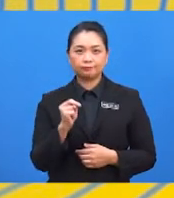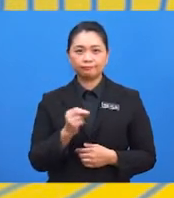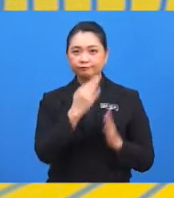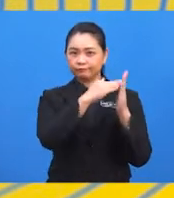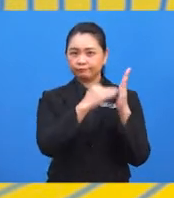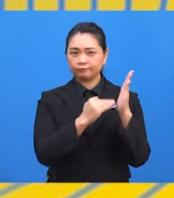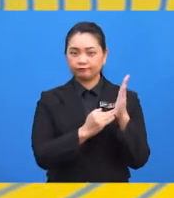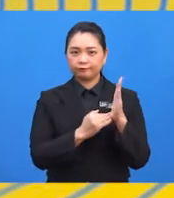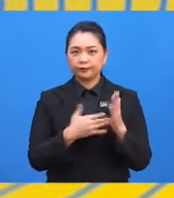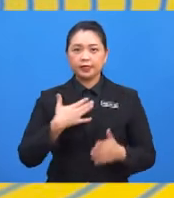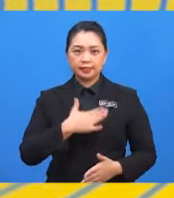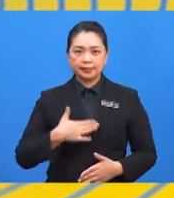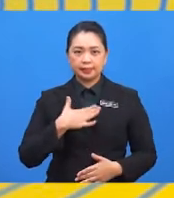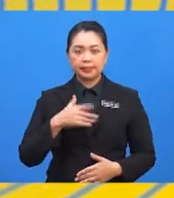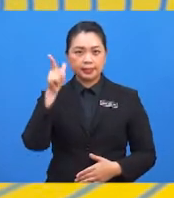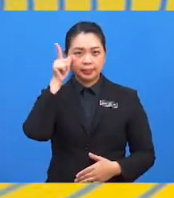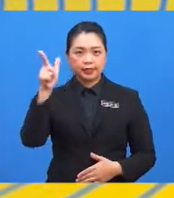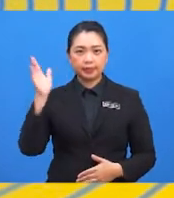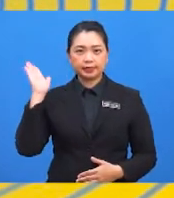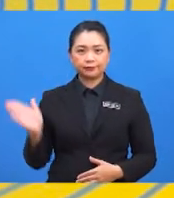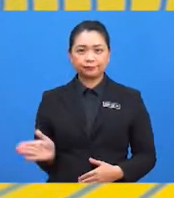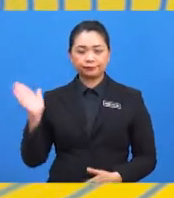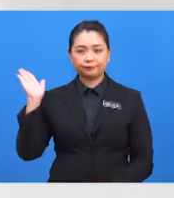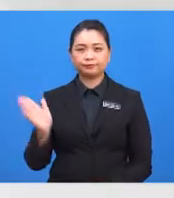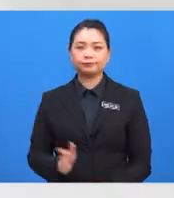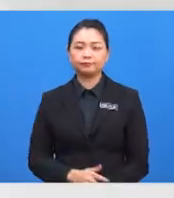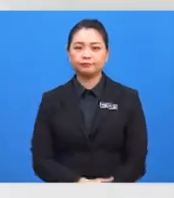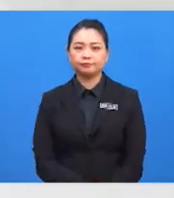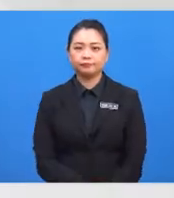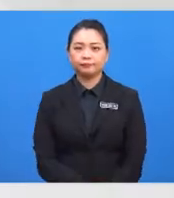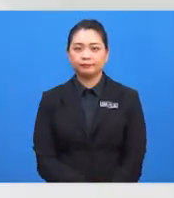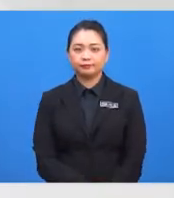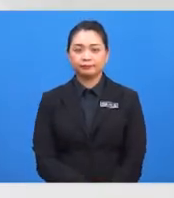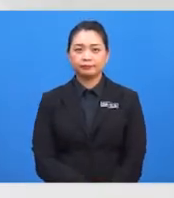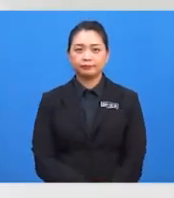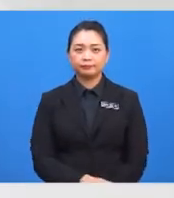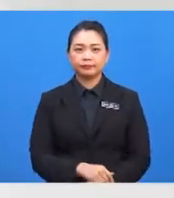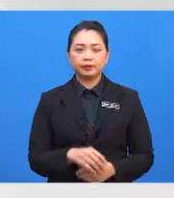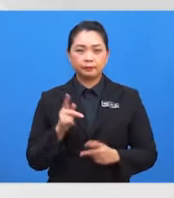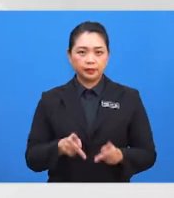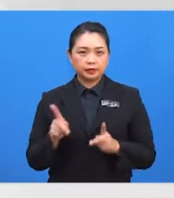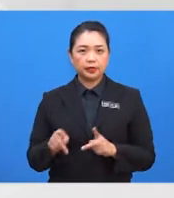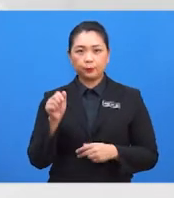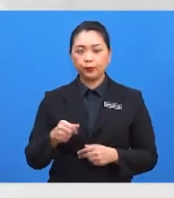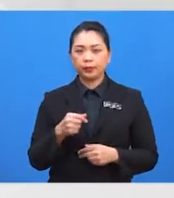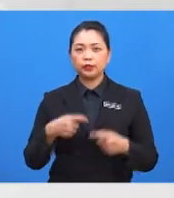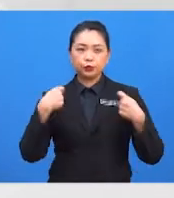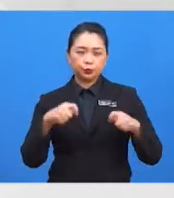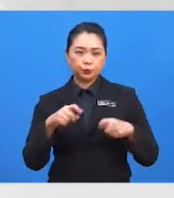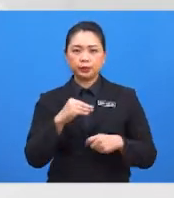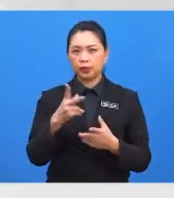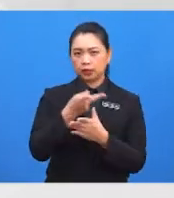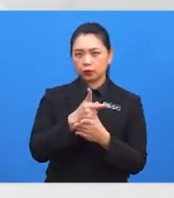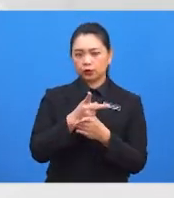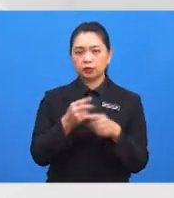berikut. Sila lihat pada paparan ini. Para pelajar boleh mencuba dan